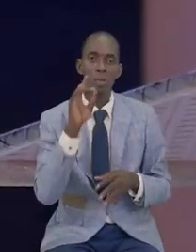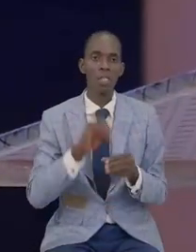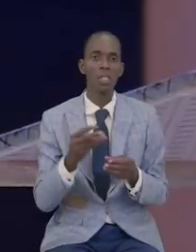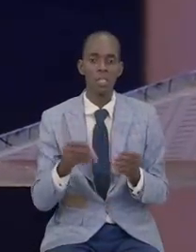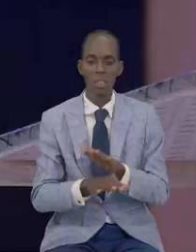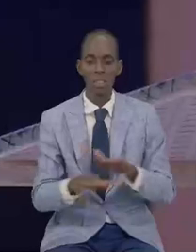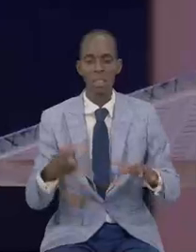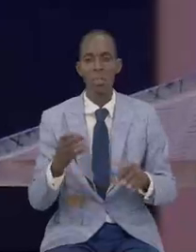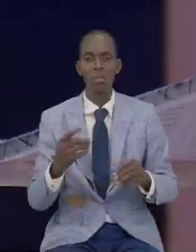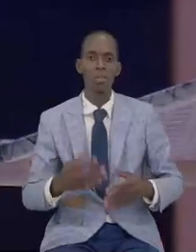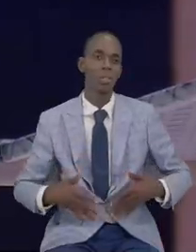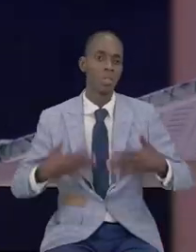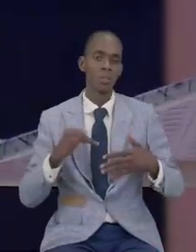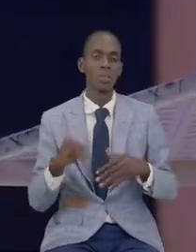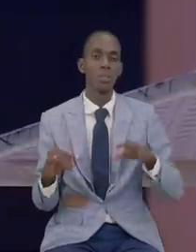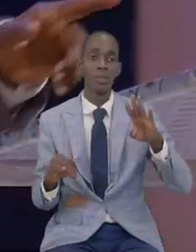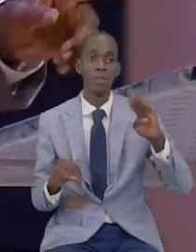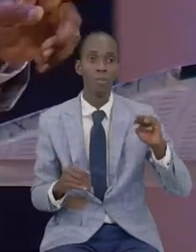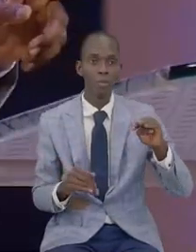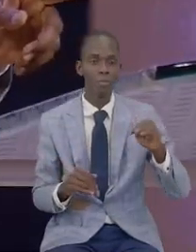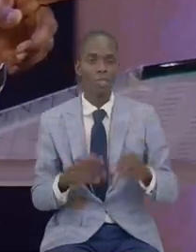la terre des vivants. Verset 14.